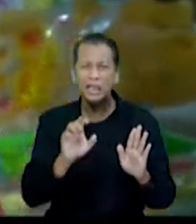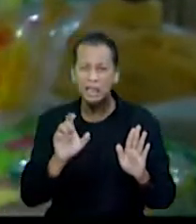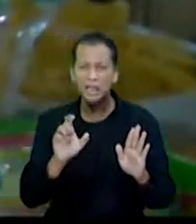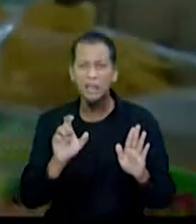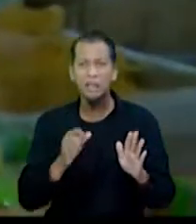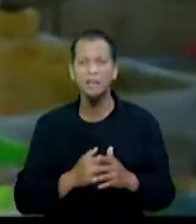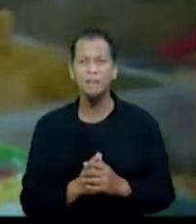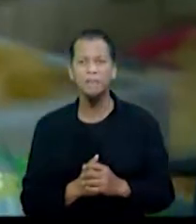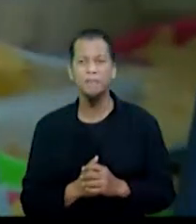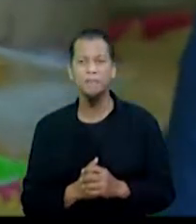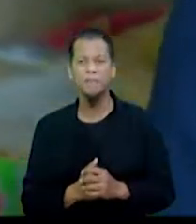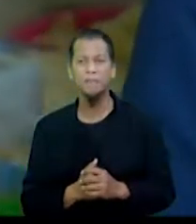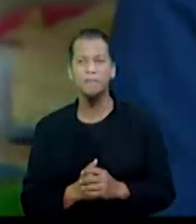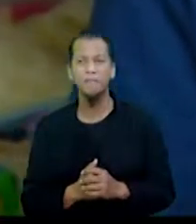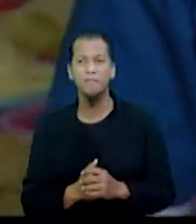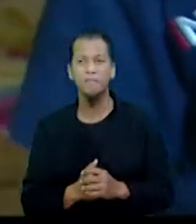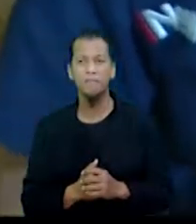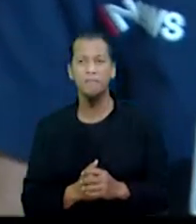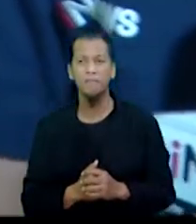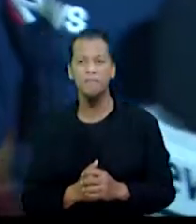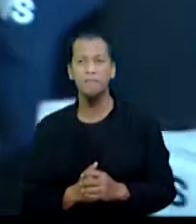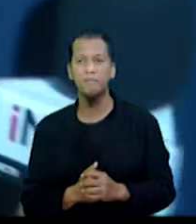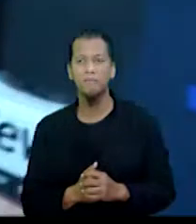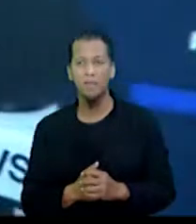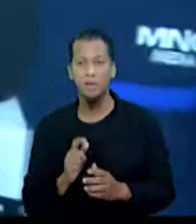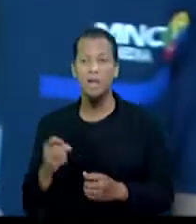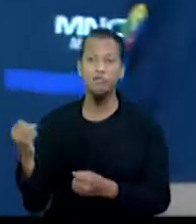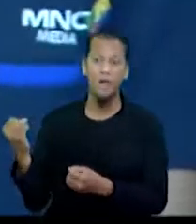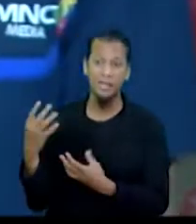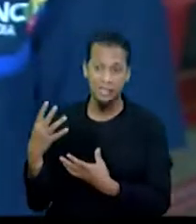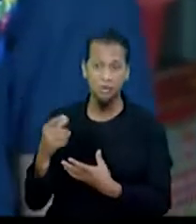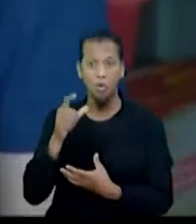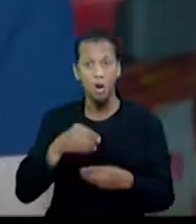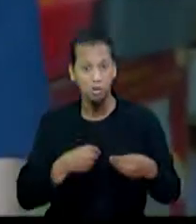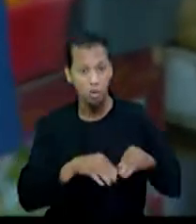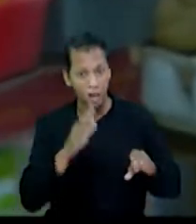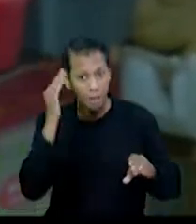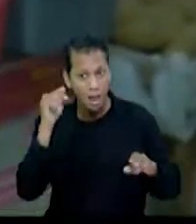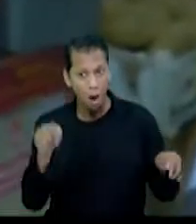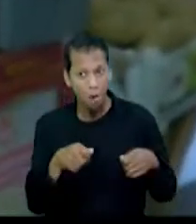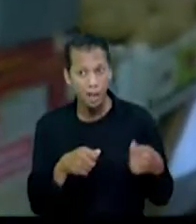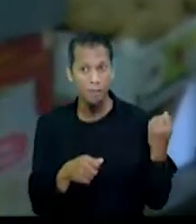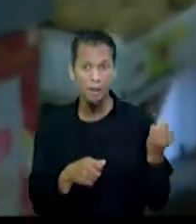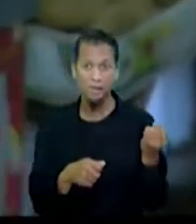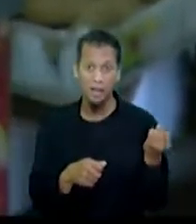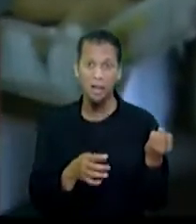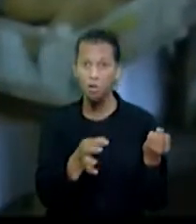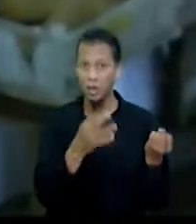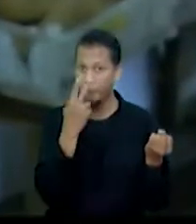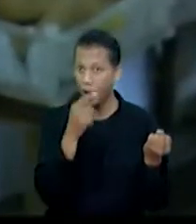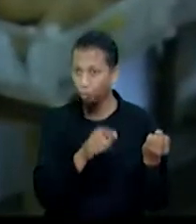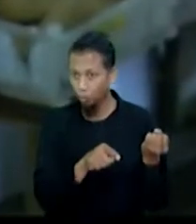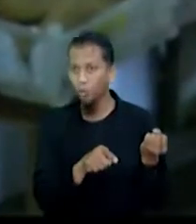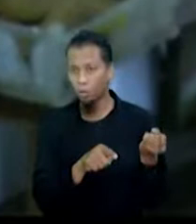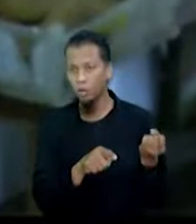dia tadi pemirsa informasi dari salah satu pedagang minyak goreng di Pasar Balubur, kota Bandung. Dan untuk ketersediaan minyak